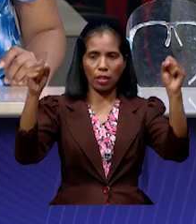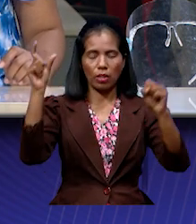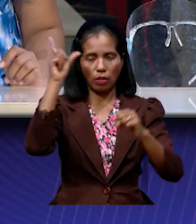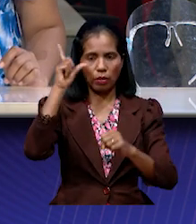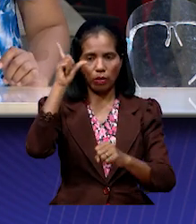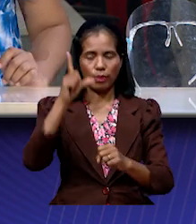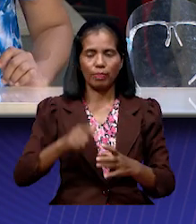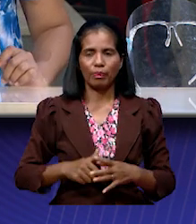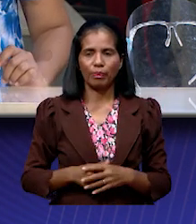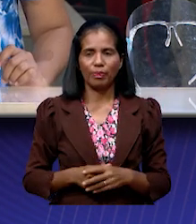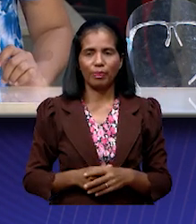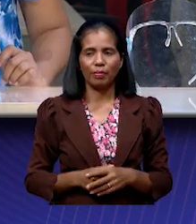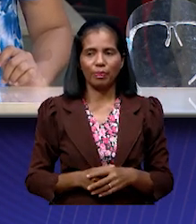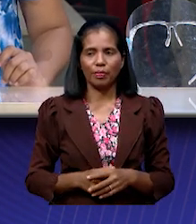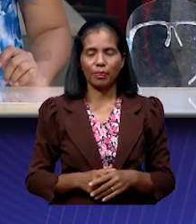Luolo.